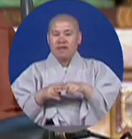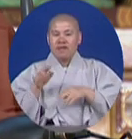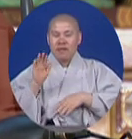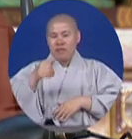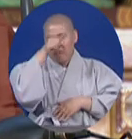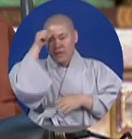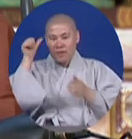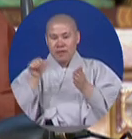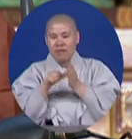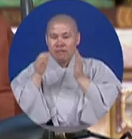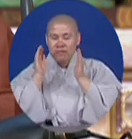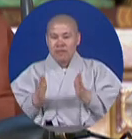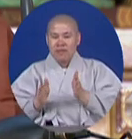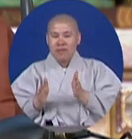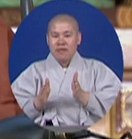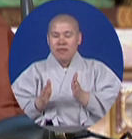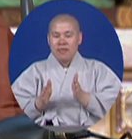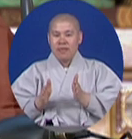평생 그냥